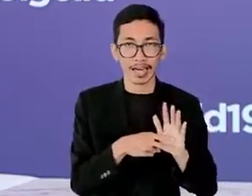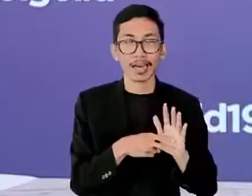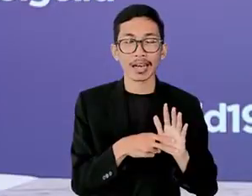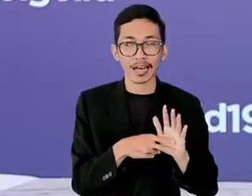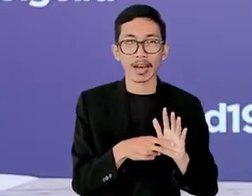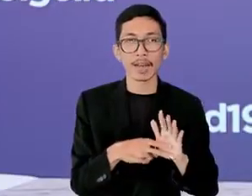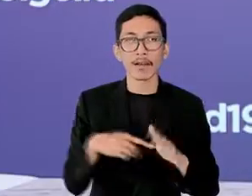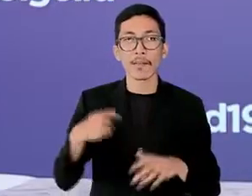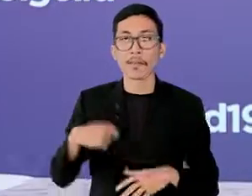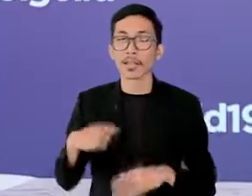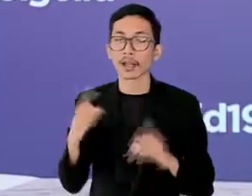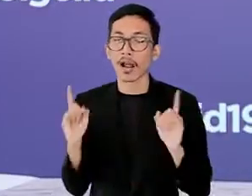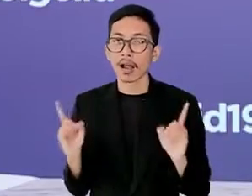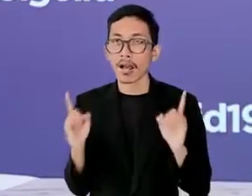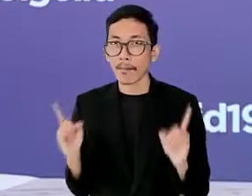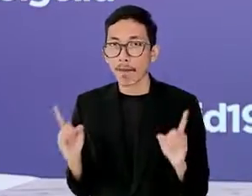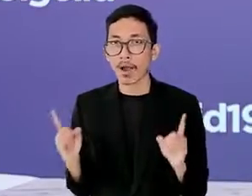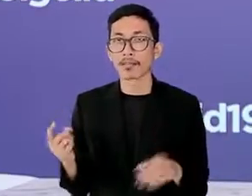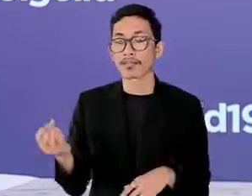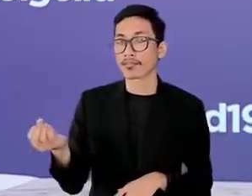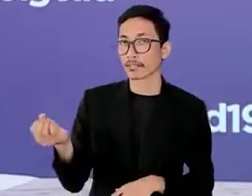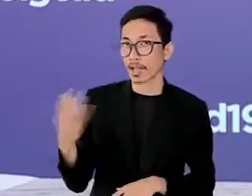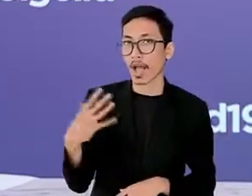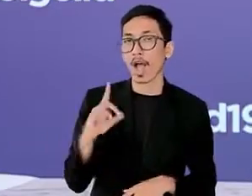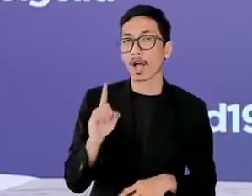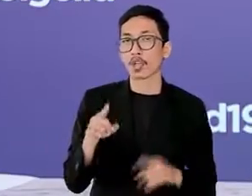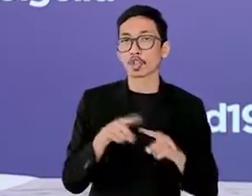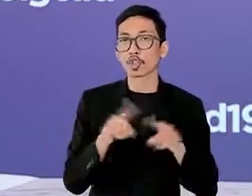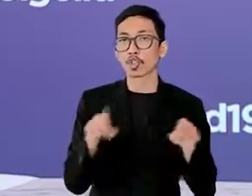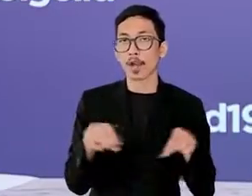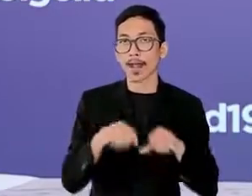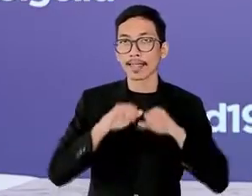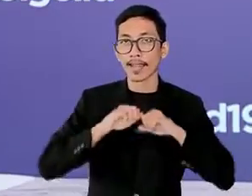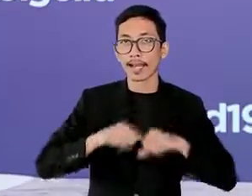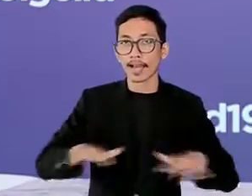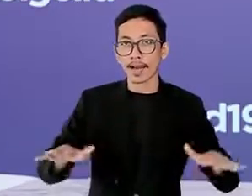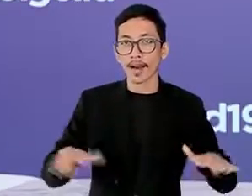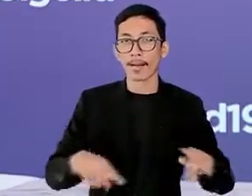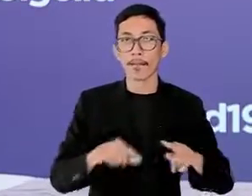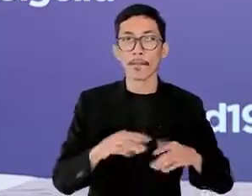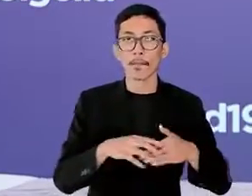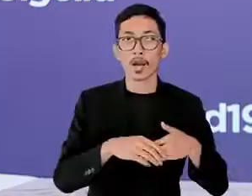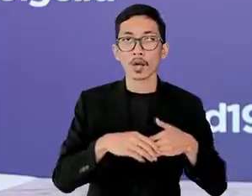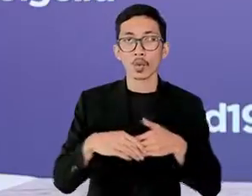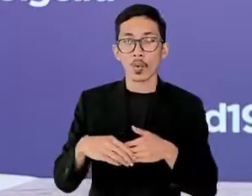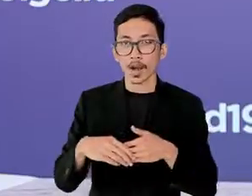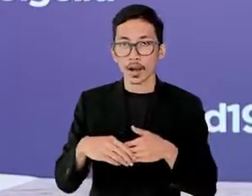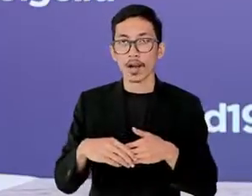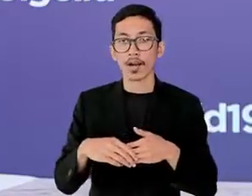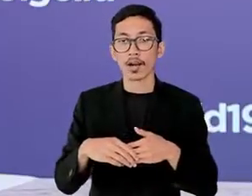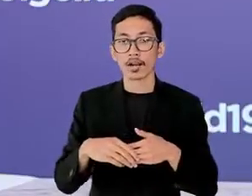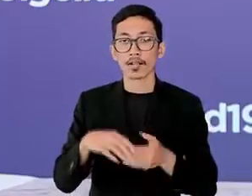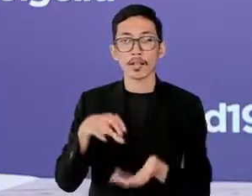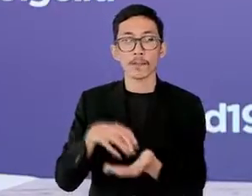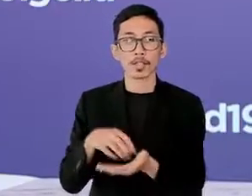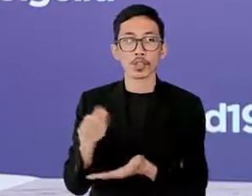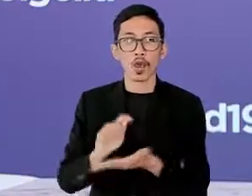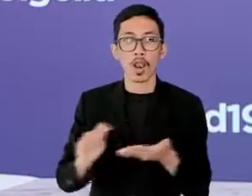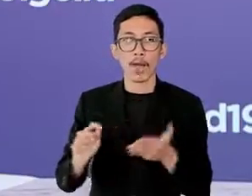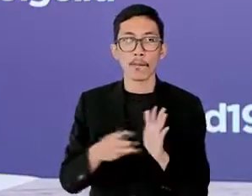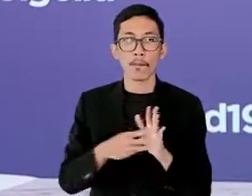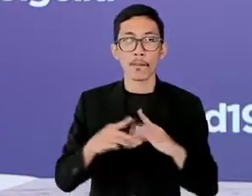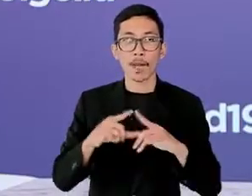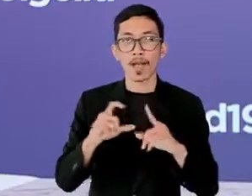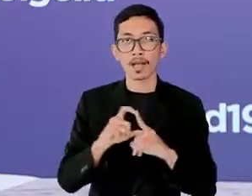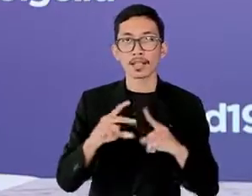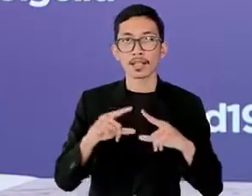Kementerian Agama telah menerbitkan surat edaran tentang panduan penyelenggaraan pada Madrasah pesantren